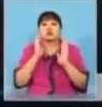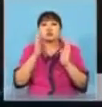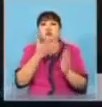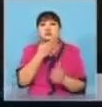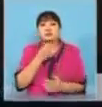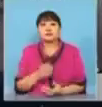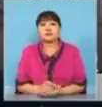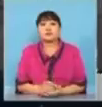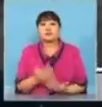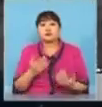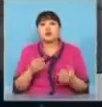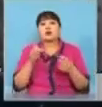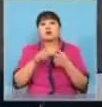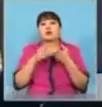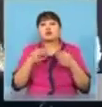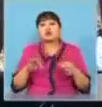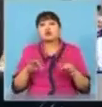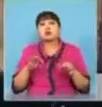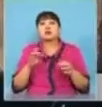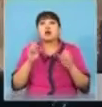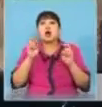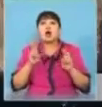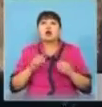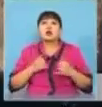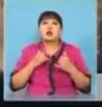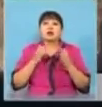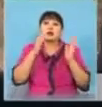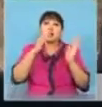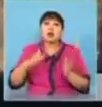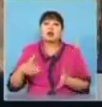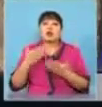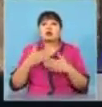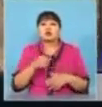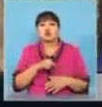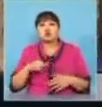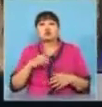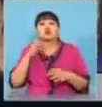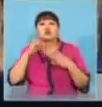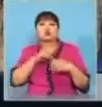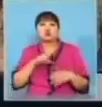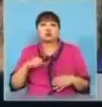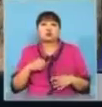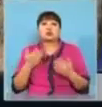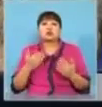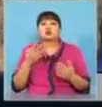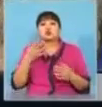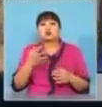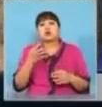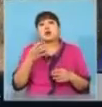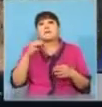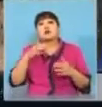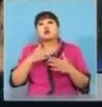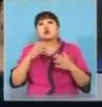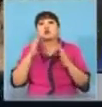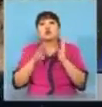жерге міне тәуелсіздікке арналған аллея ашып жатырмыз. Бүгінгі таңда балдардың өздері, студенттердің өздері 4500-нің